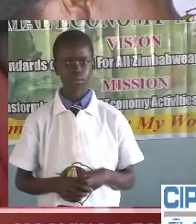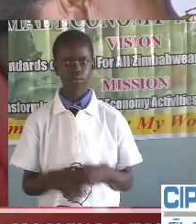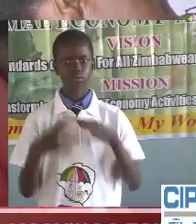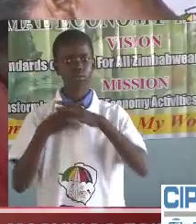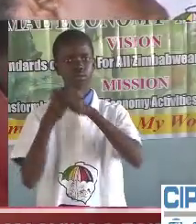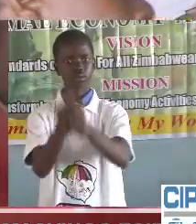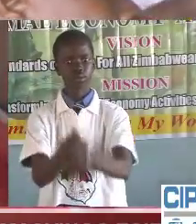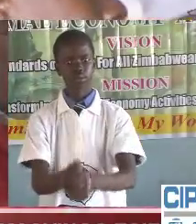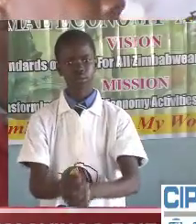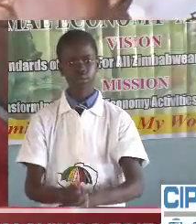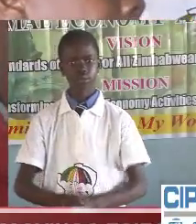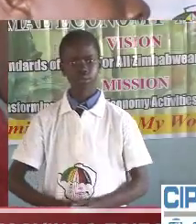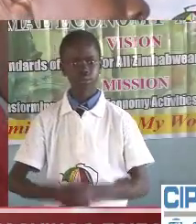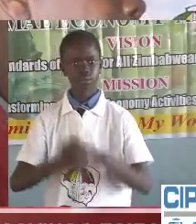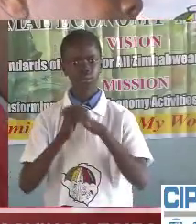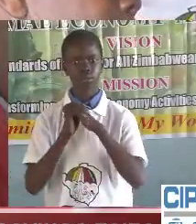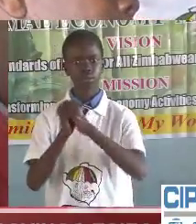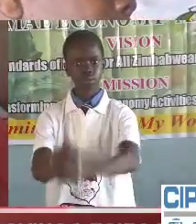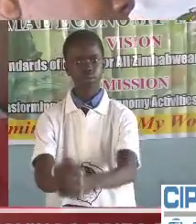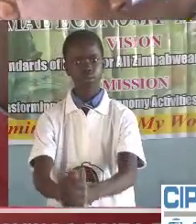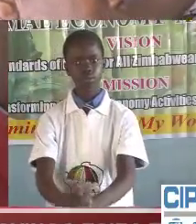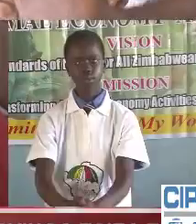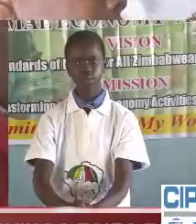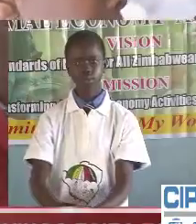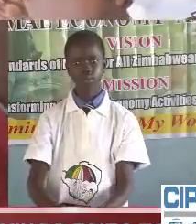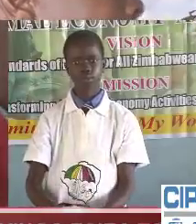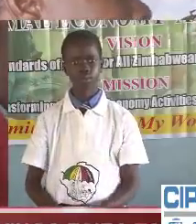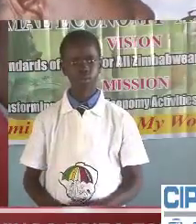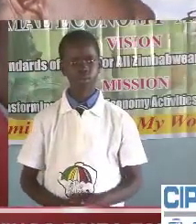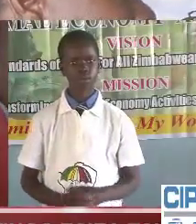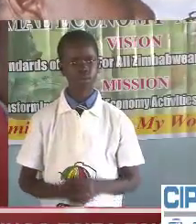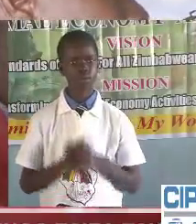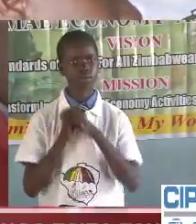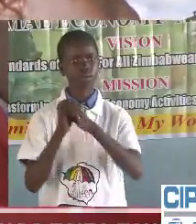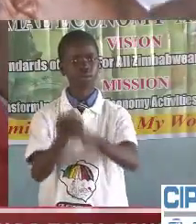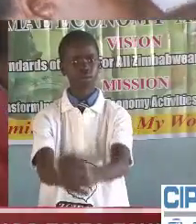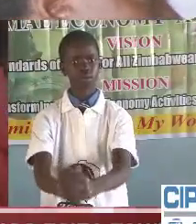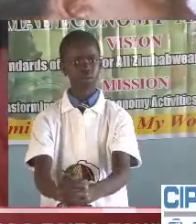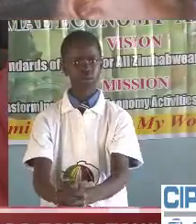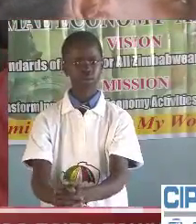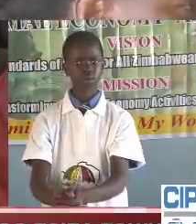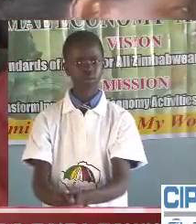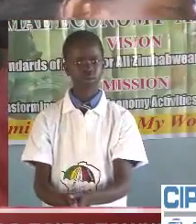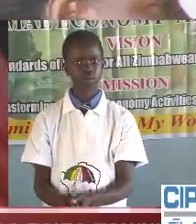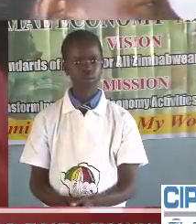The chamber. The chamber. The chamber.